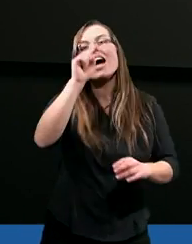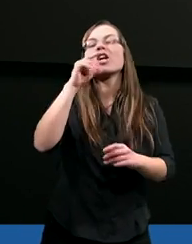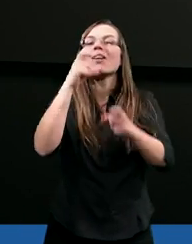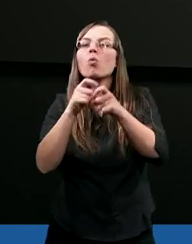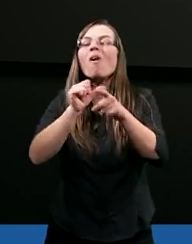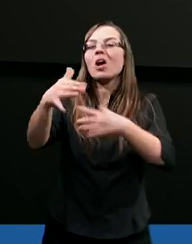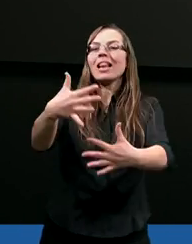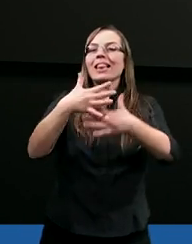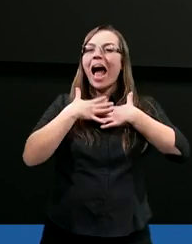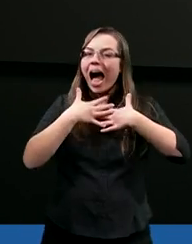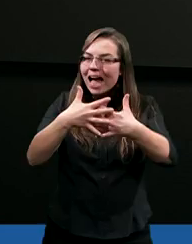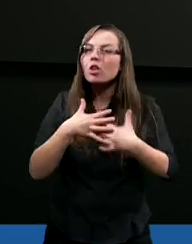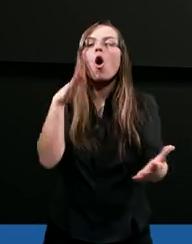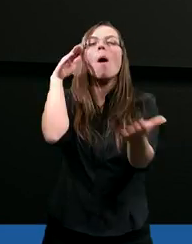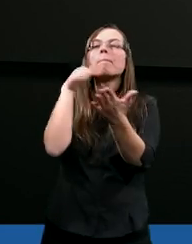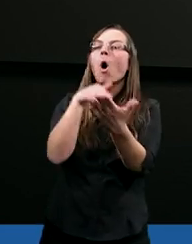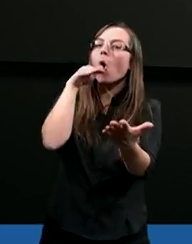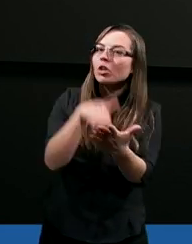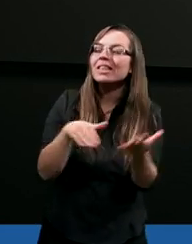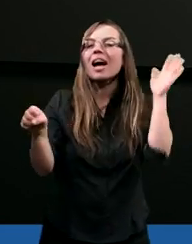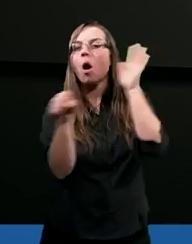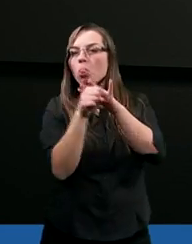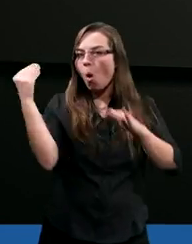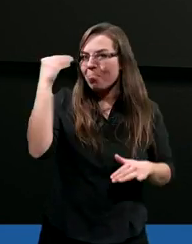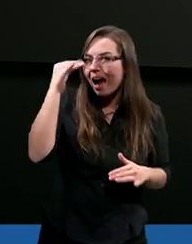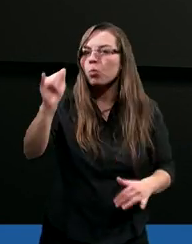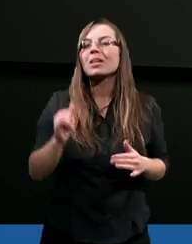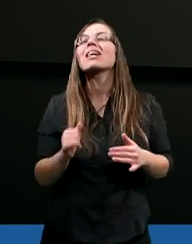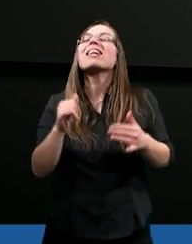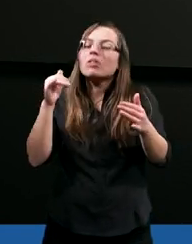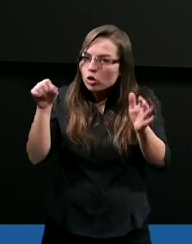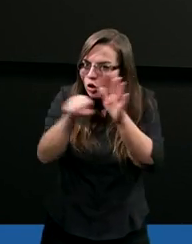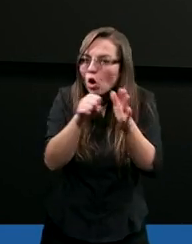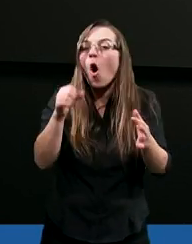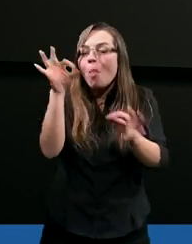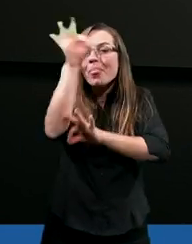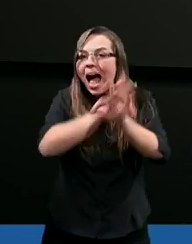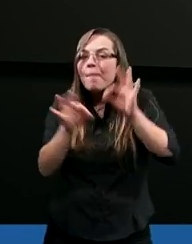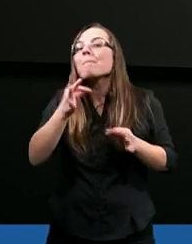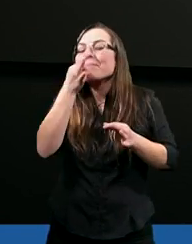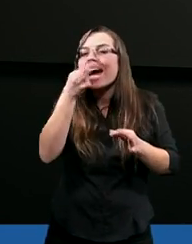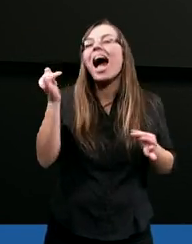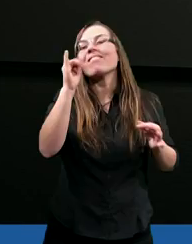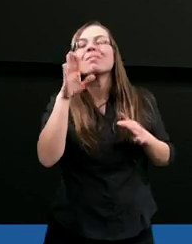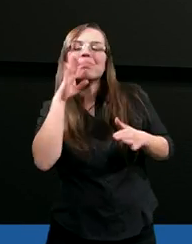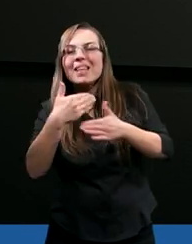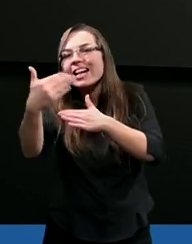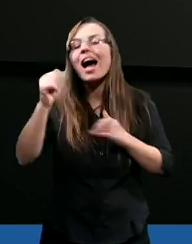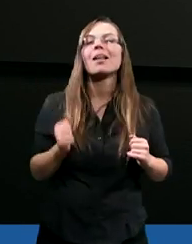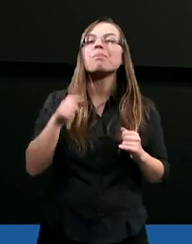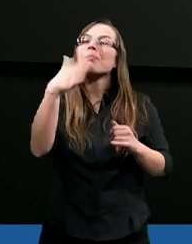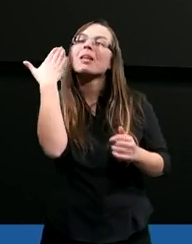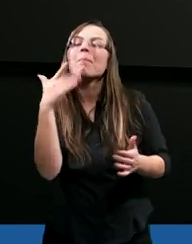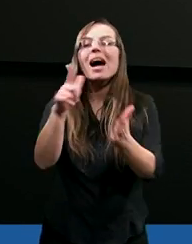Boże jest natchnione, pożyteczne do nauki, do naprawy i tak dalej. Dlatego